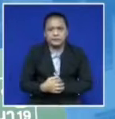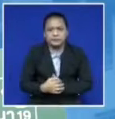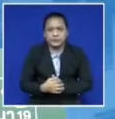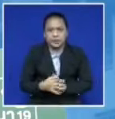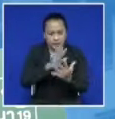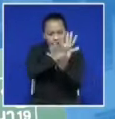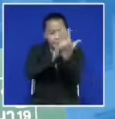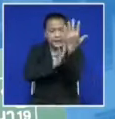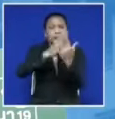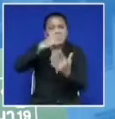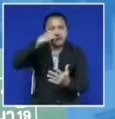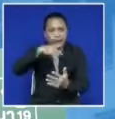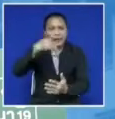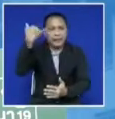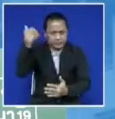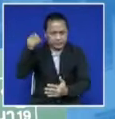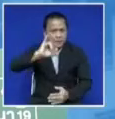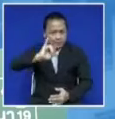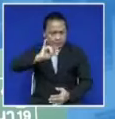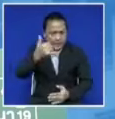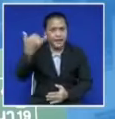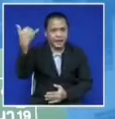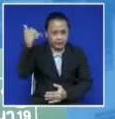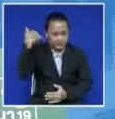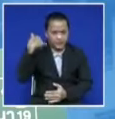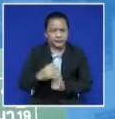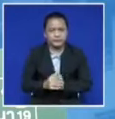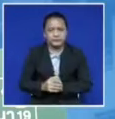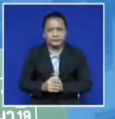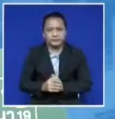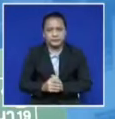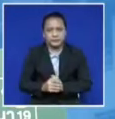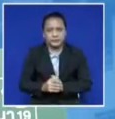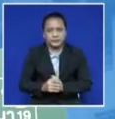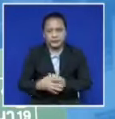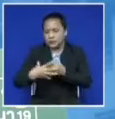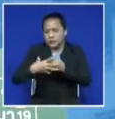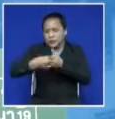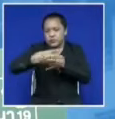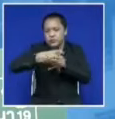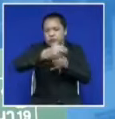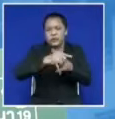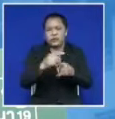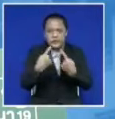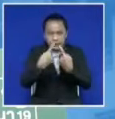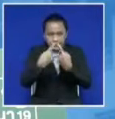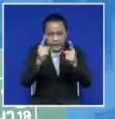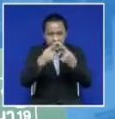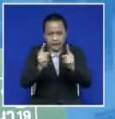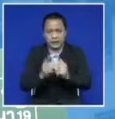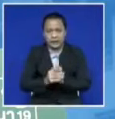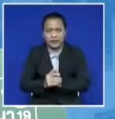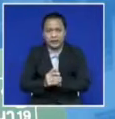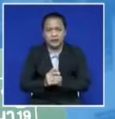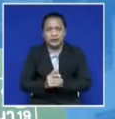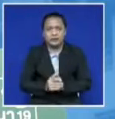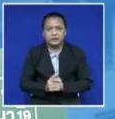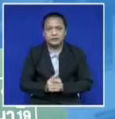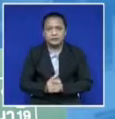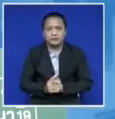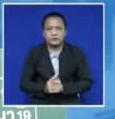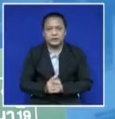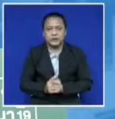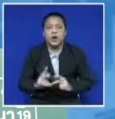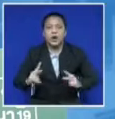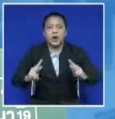ประเทศไทยอีกรอบหนึ่งแล้วนะครับนะฮะก็เป็นวงกว้างนะครับแต่ยังไงก็ตามนะครับทาง